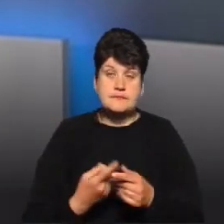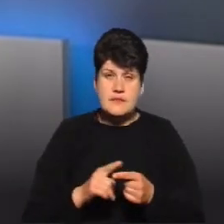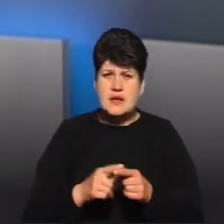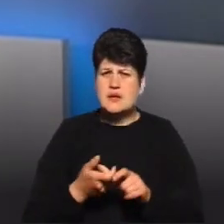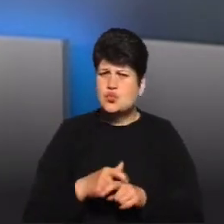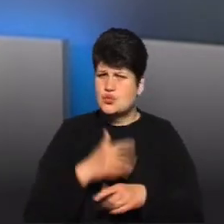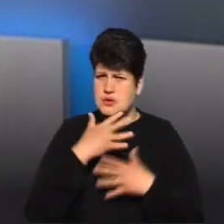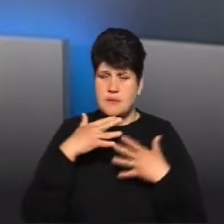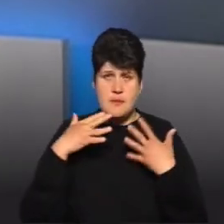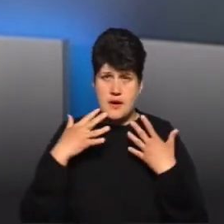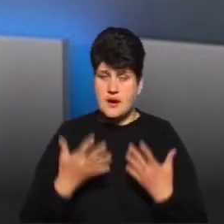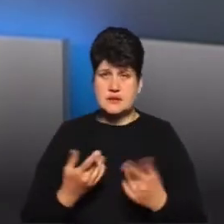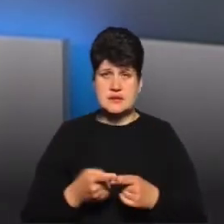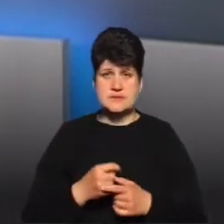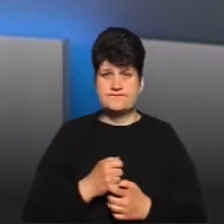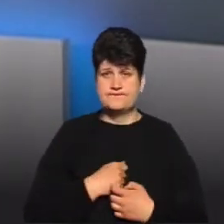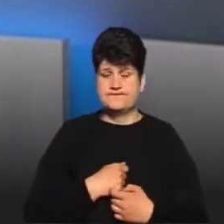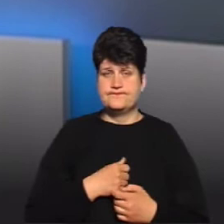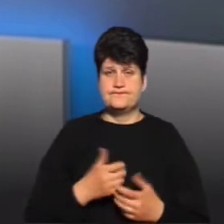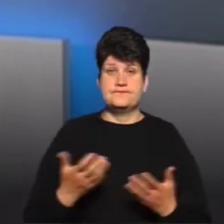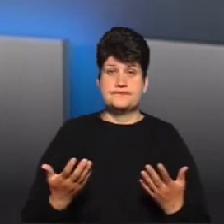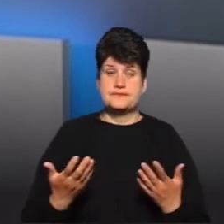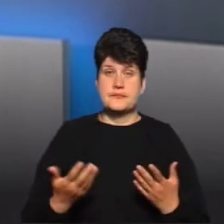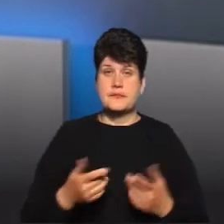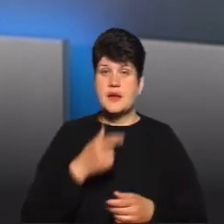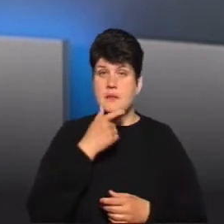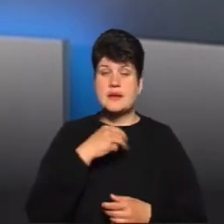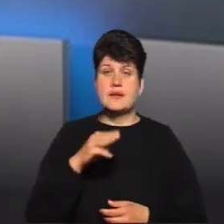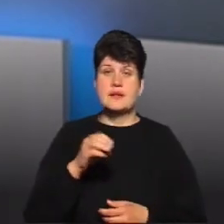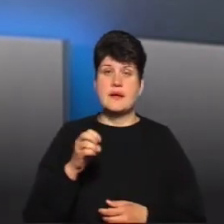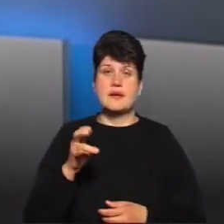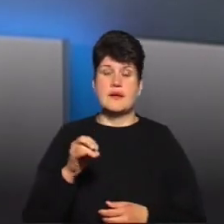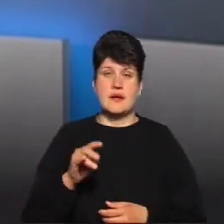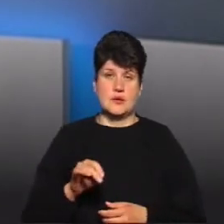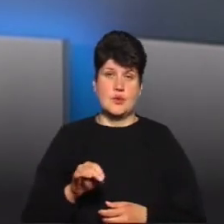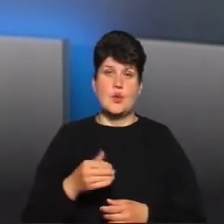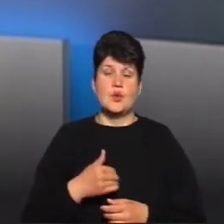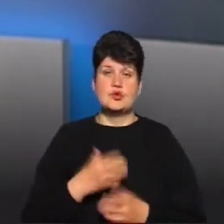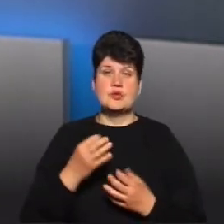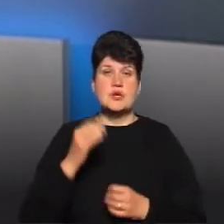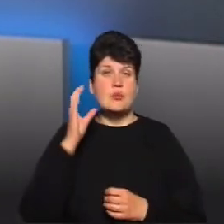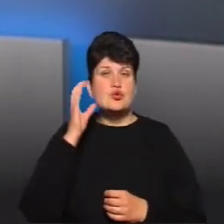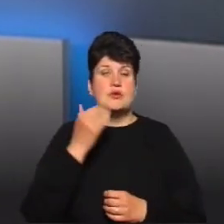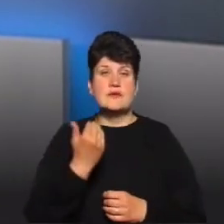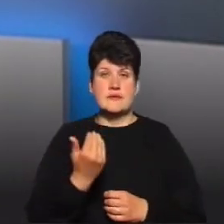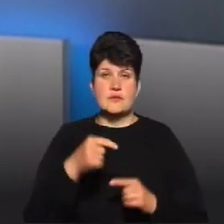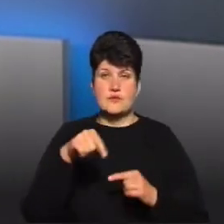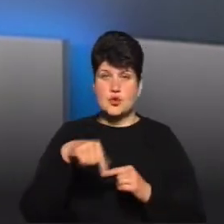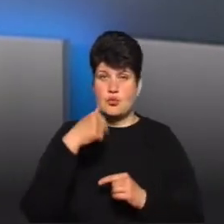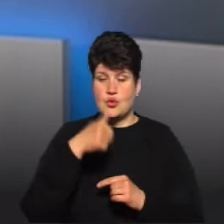дуже прикро. Пані Тетяно, хочемо ще почути від вас. В цьому році ви казали